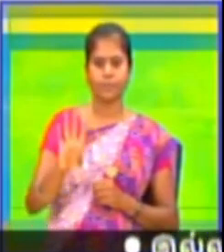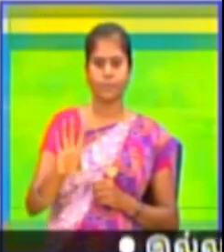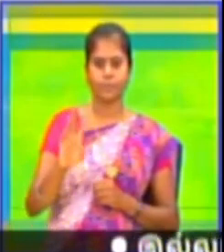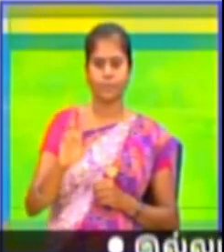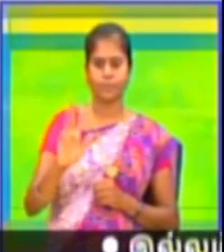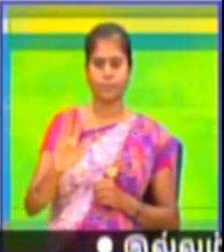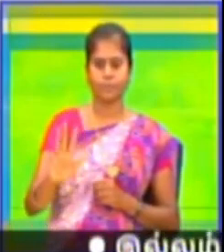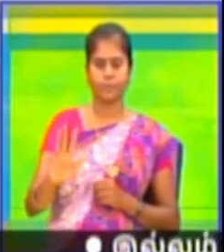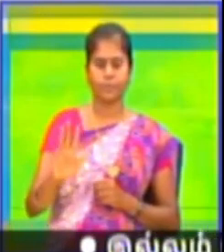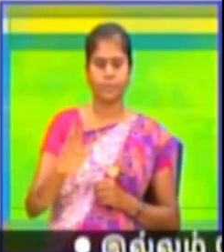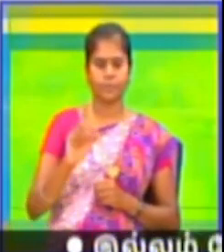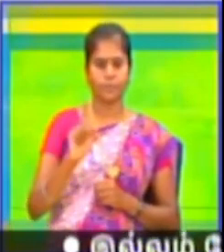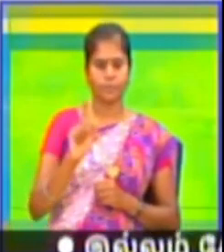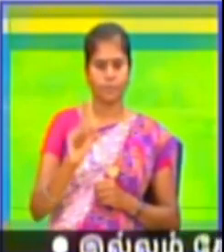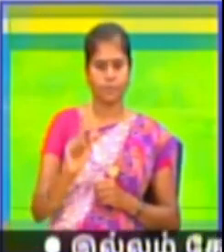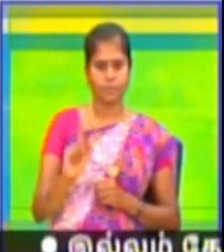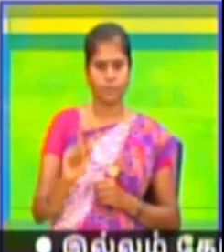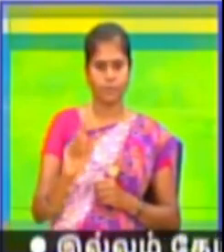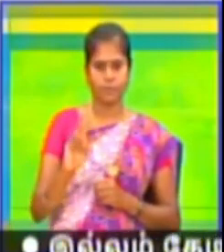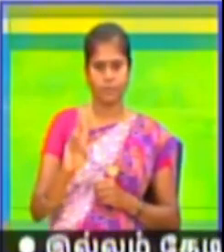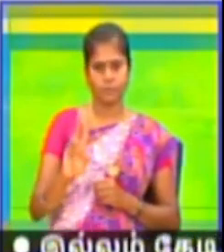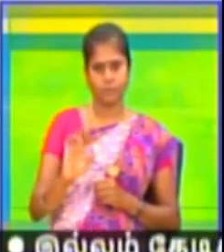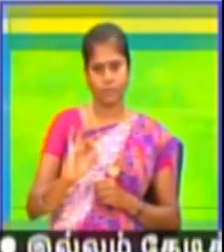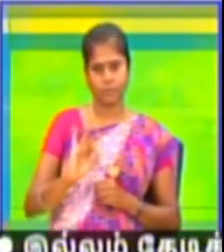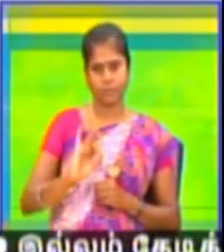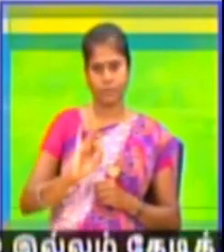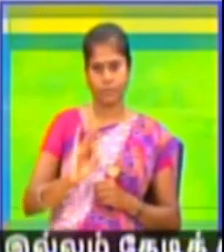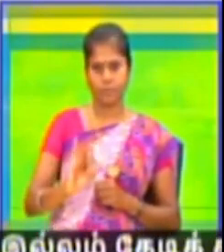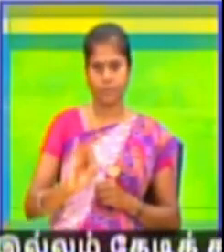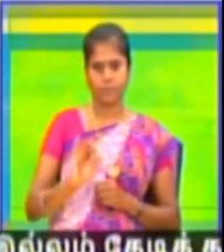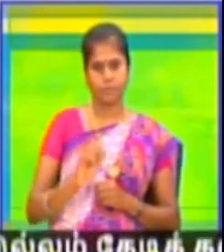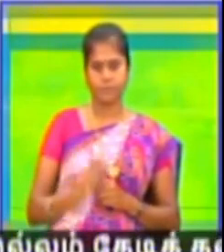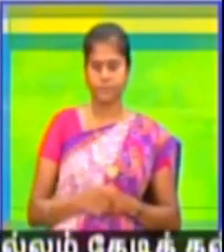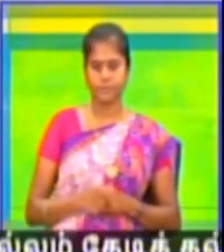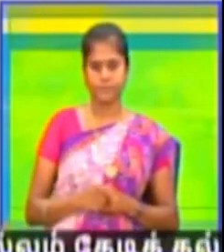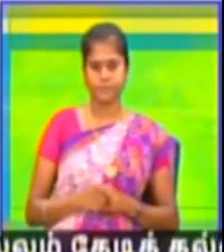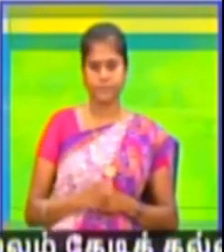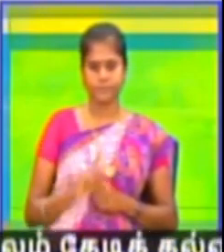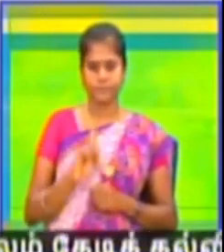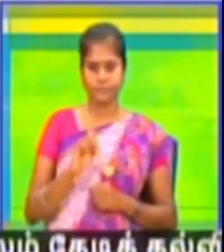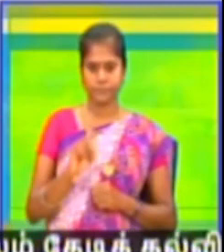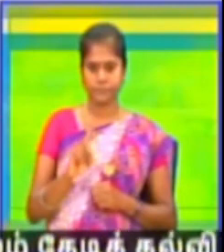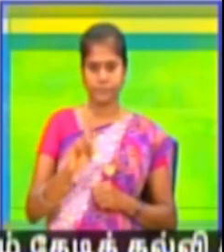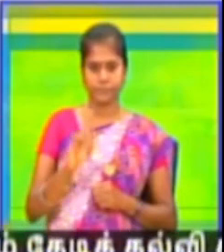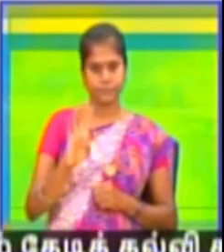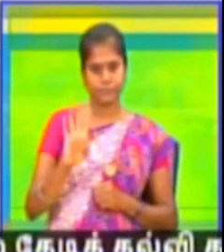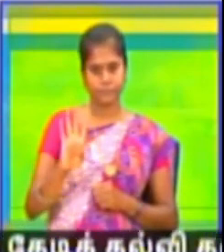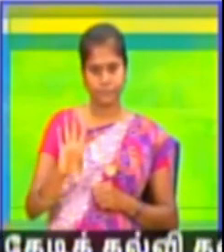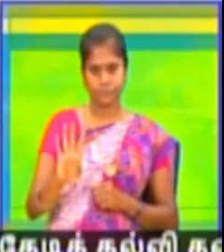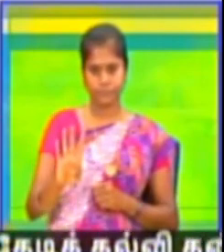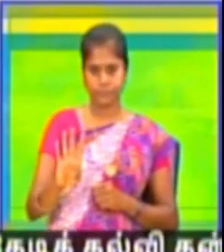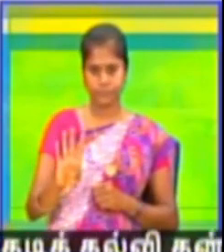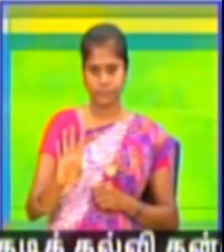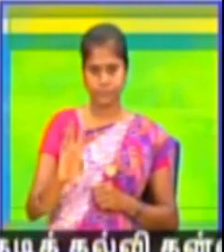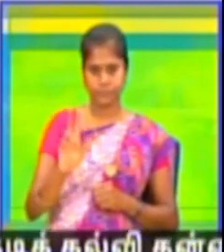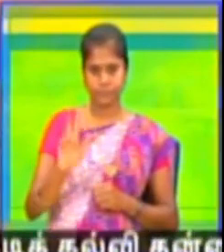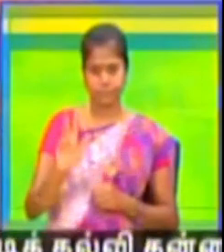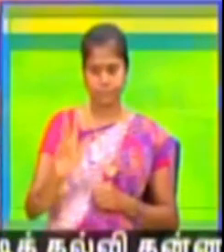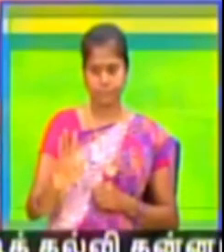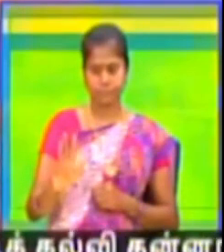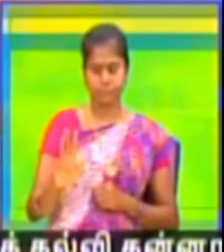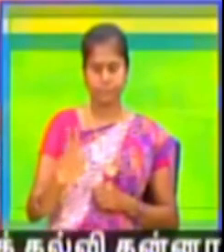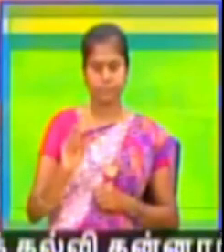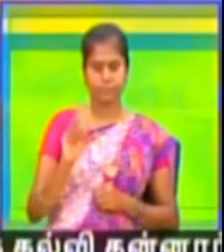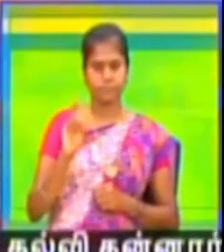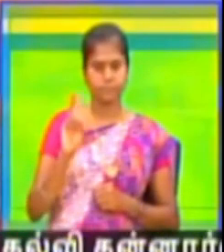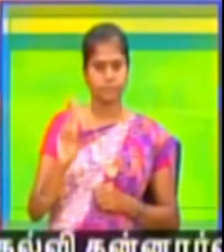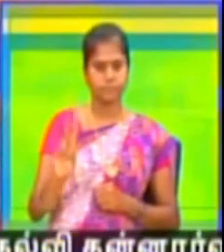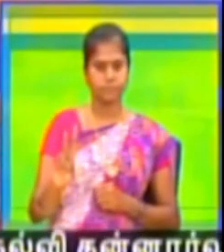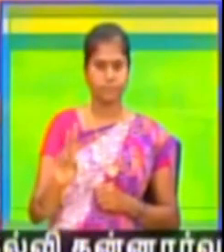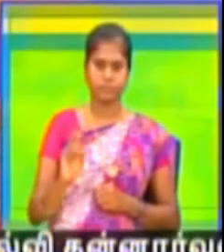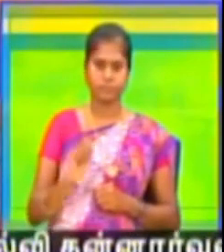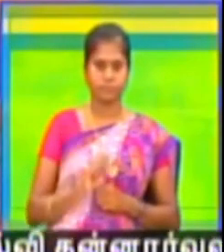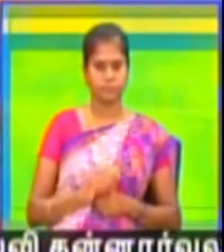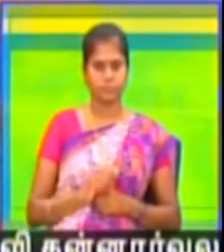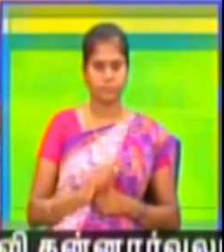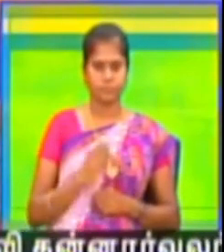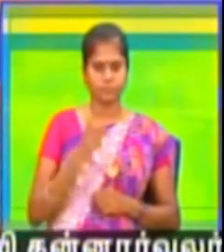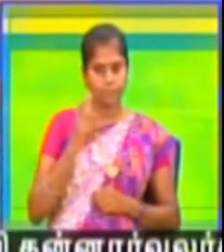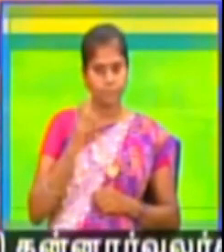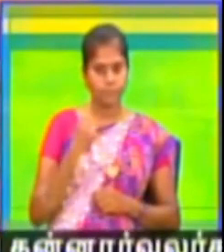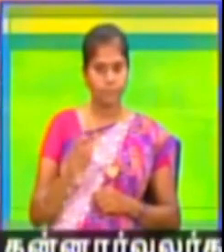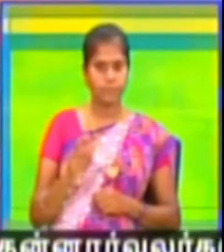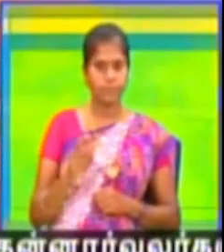1492 கண்டுபிடிச்சிருக்கார். படத்தில் பார்க்குறவர் தான் கிறிஸ்டோபர் கொலம்பஸ். அடுத்து நம்ம